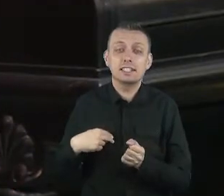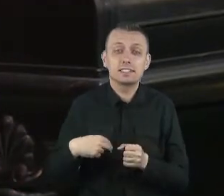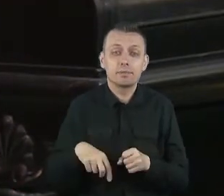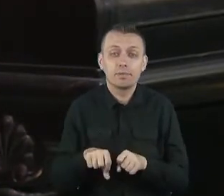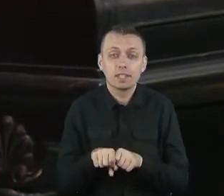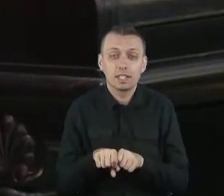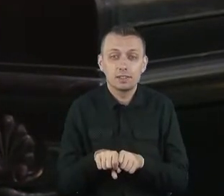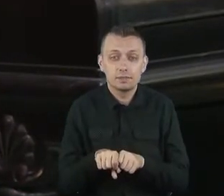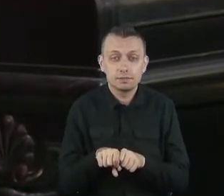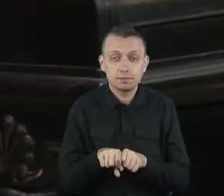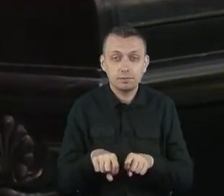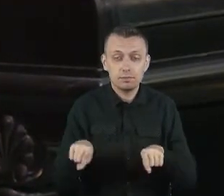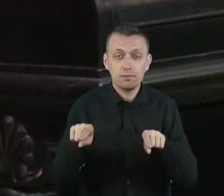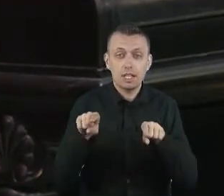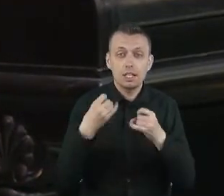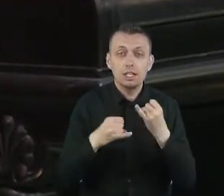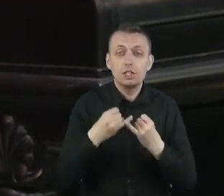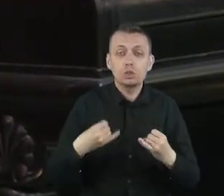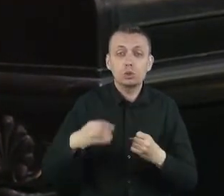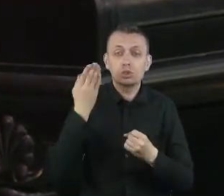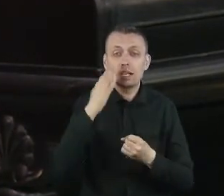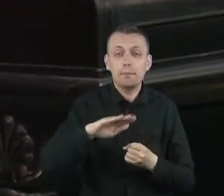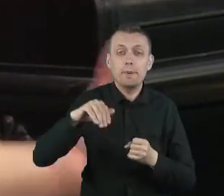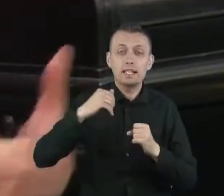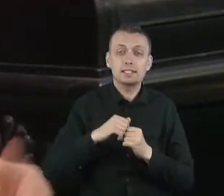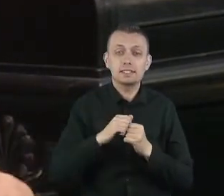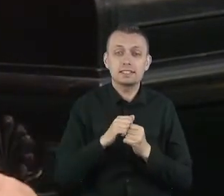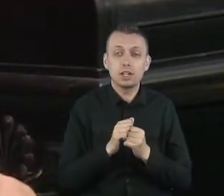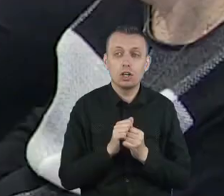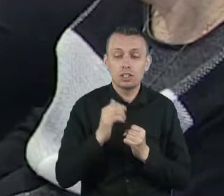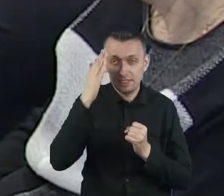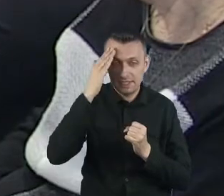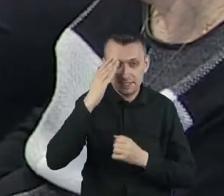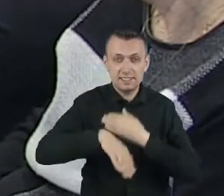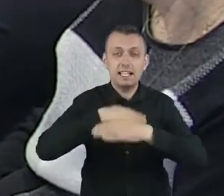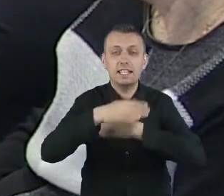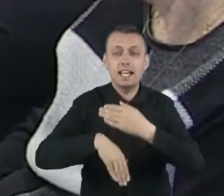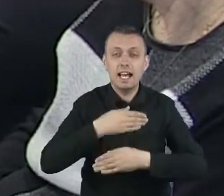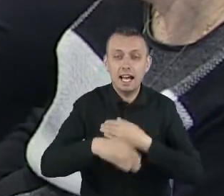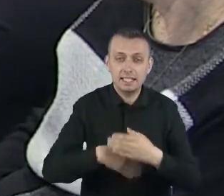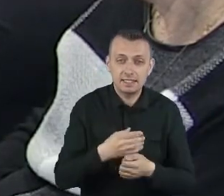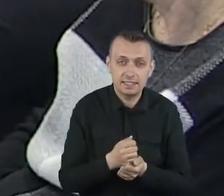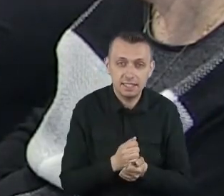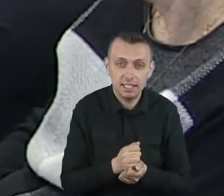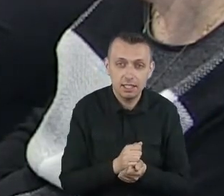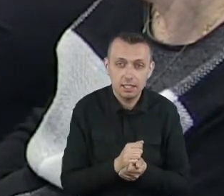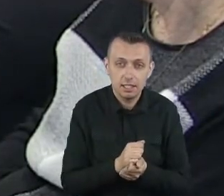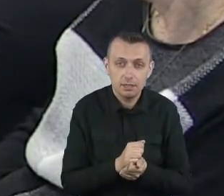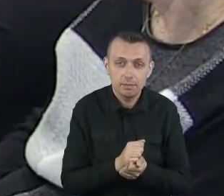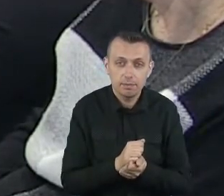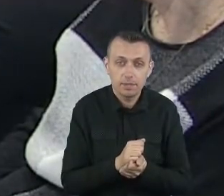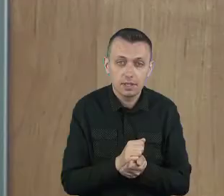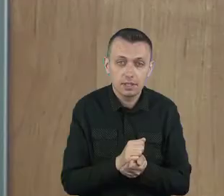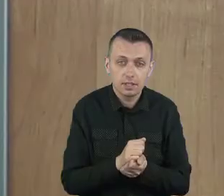Korony, pomysłu na zdobycie korony Ziemi, koronki Ziemi, czyli drugich co do wysokości szczytów kontynentów, a także korony Himalajów